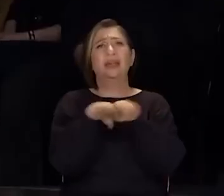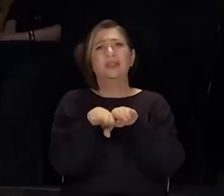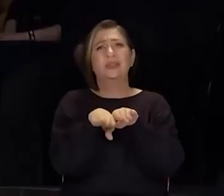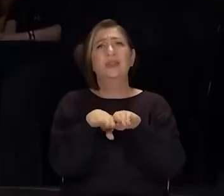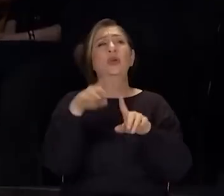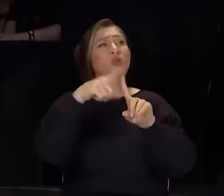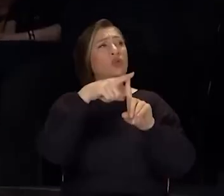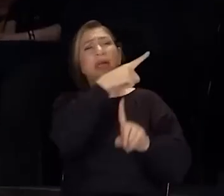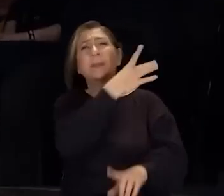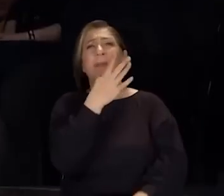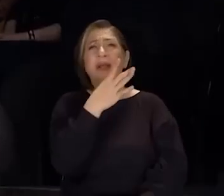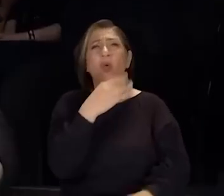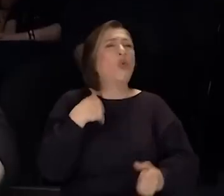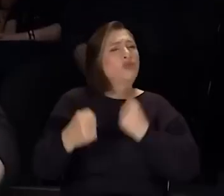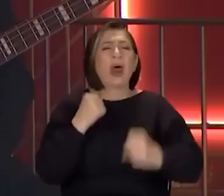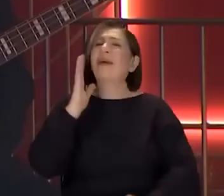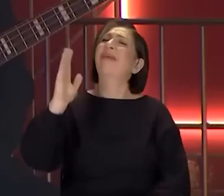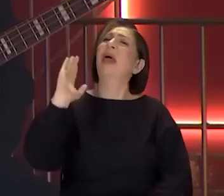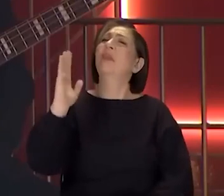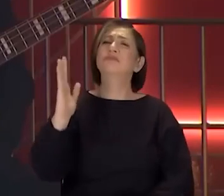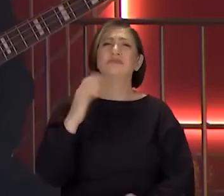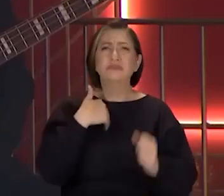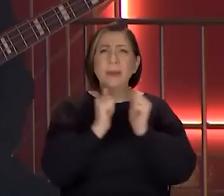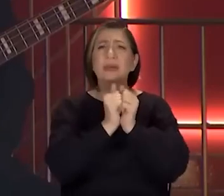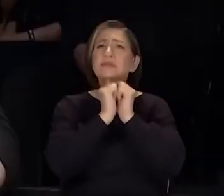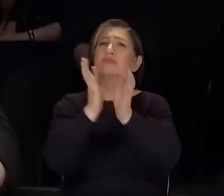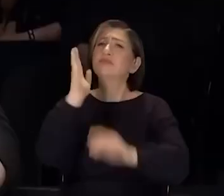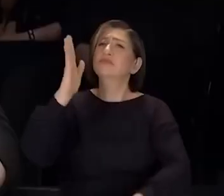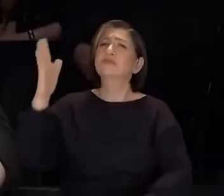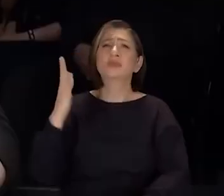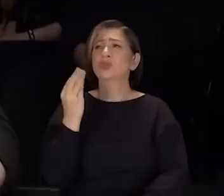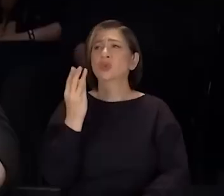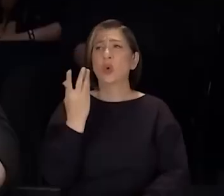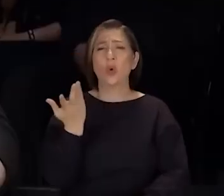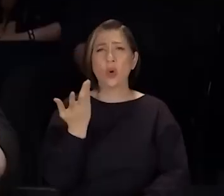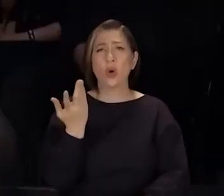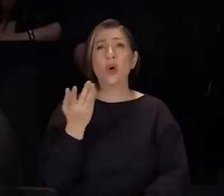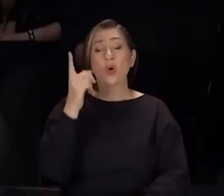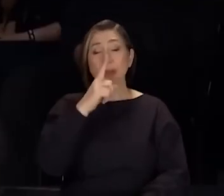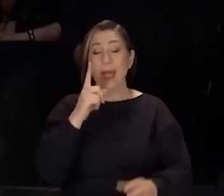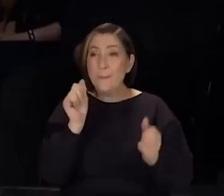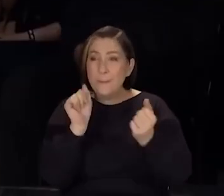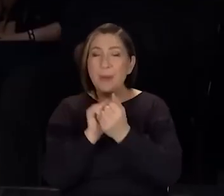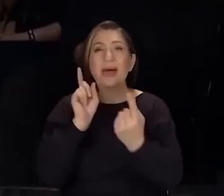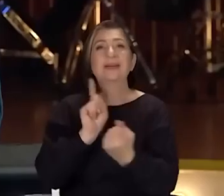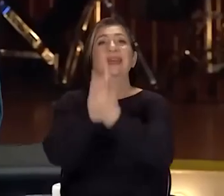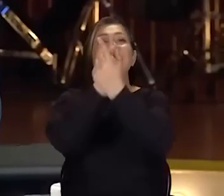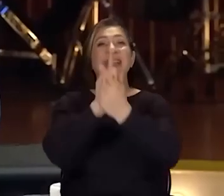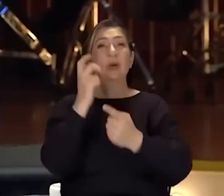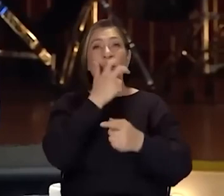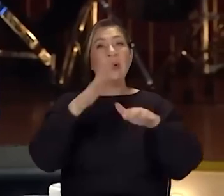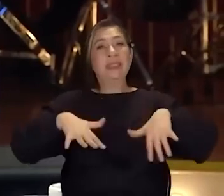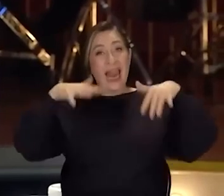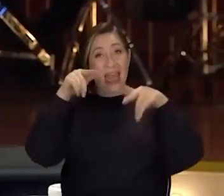Koşarız, Tuncer de bilir zaten. Yani bayağı da koştuk, onunla da beraber koştuk. Onun için kavuşmak olarak gördüğüm için